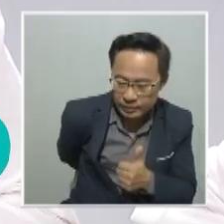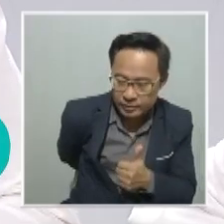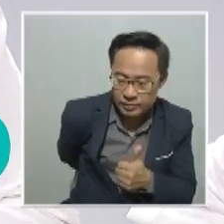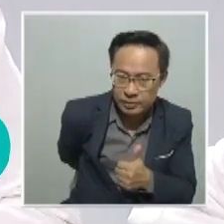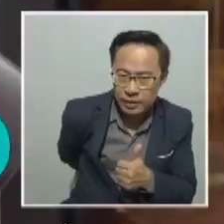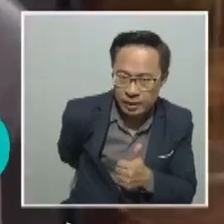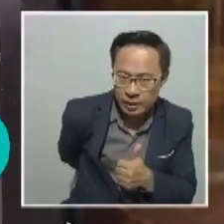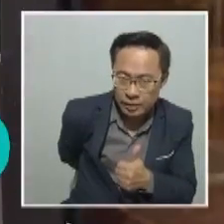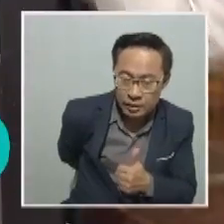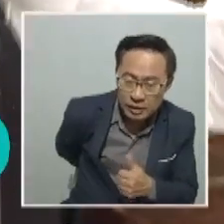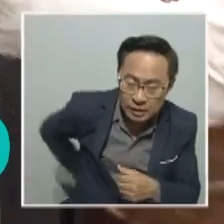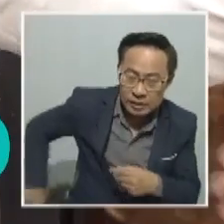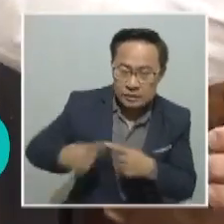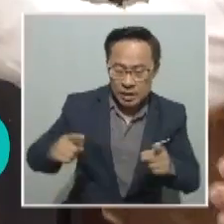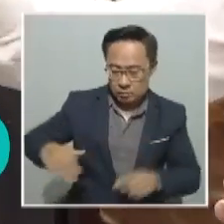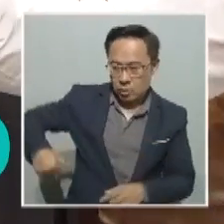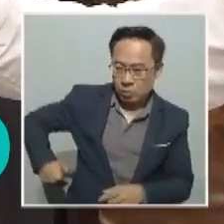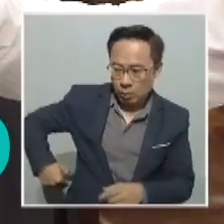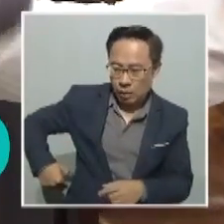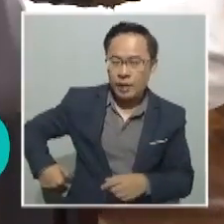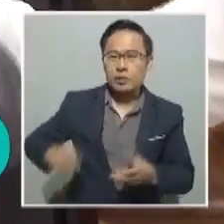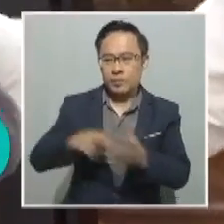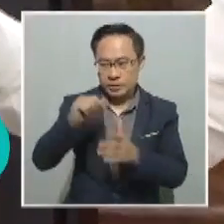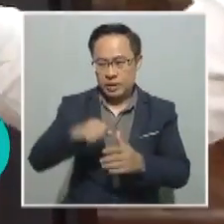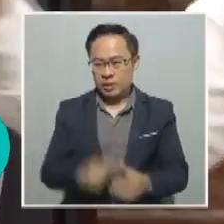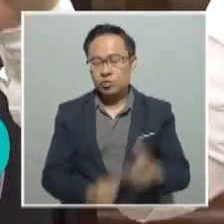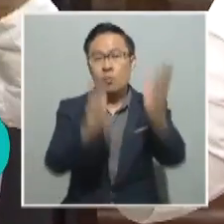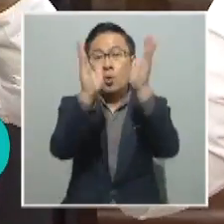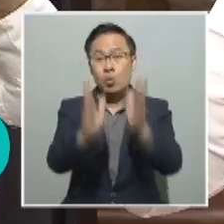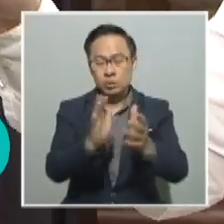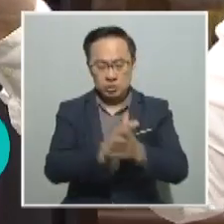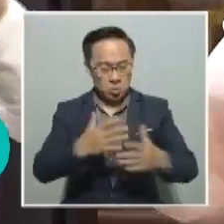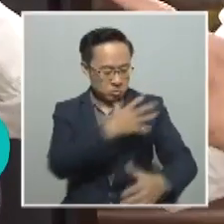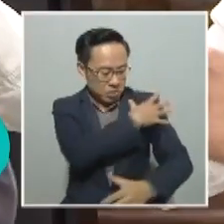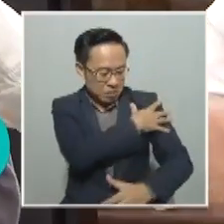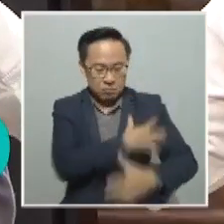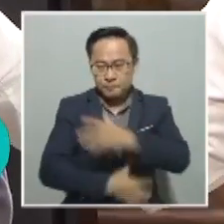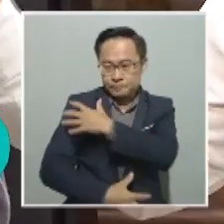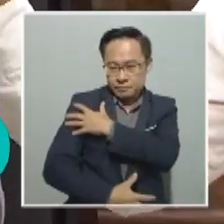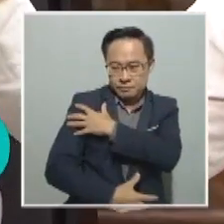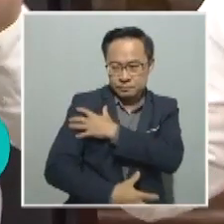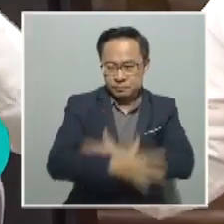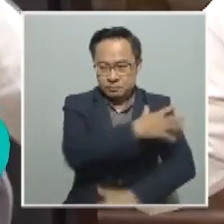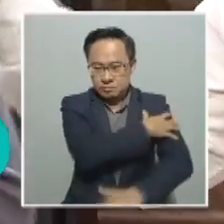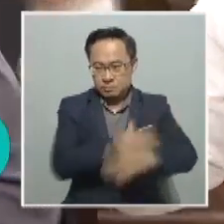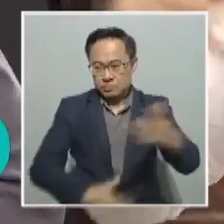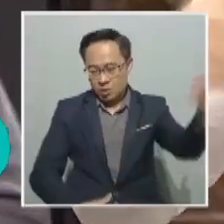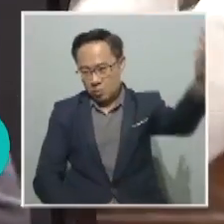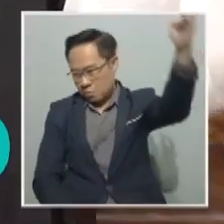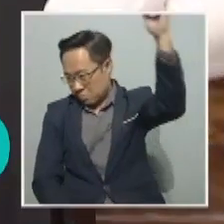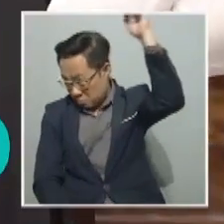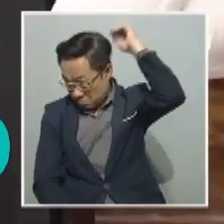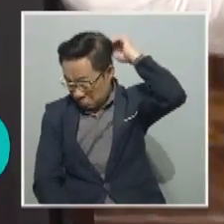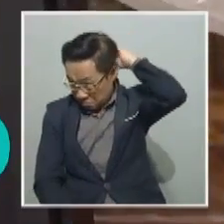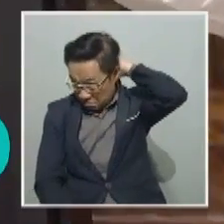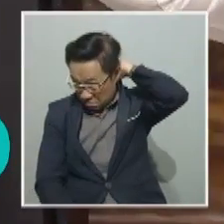ย่างเงี้ยไม่ได ้ มีปัญหาไหมคือบางคนเขากล้ามใหญ่ไงอย่างคุณตาในกล้ามใหญ ่ไม่ใช่อ้วนใช่ไหม ไม่ใช ่โอเคครับผม กล้ามใหญ่